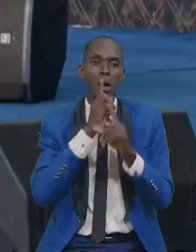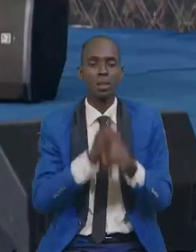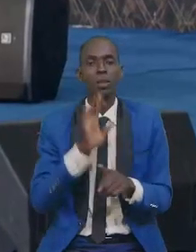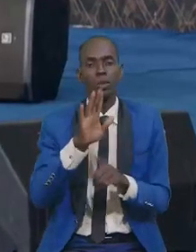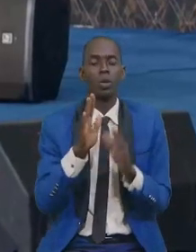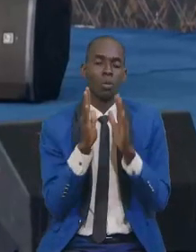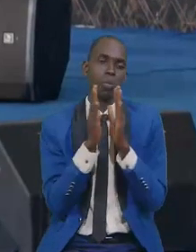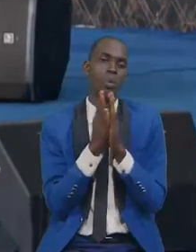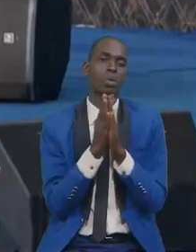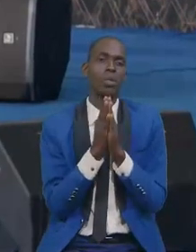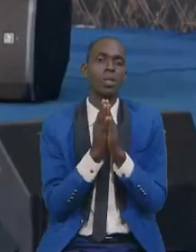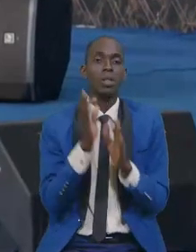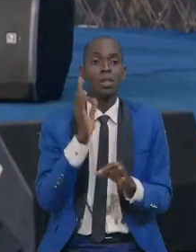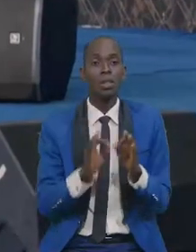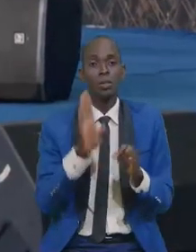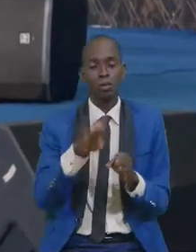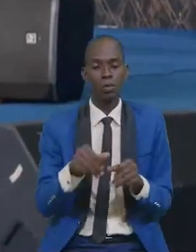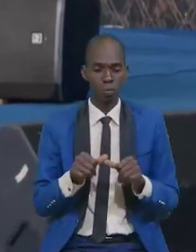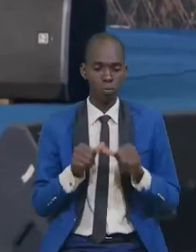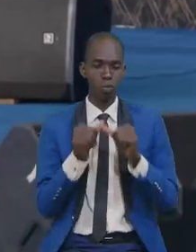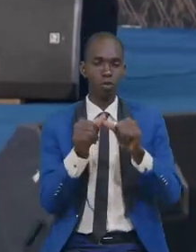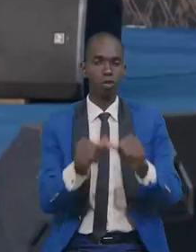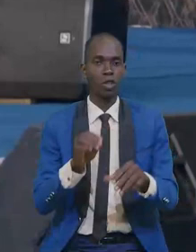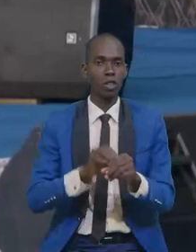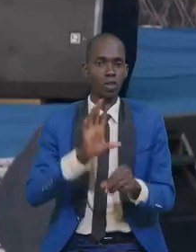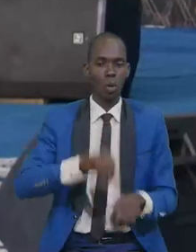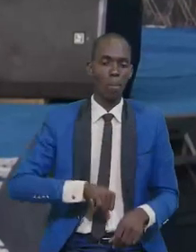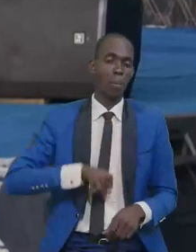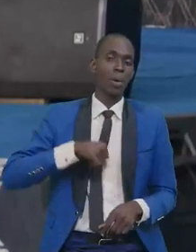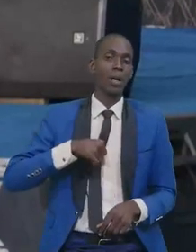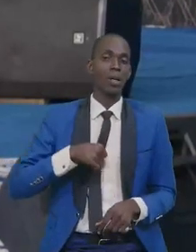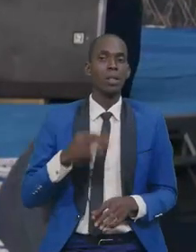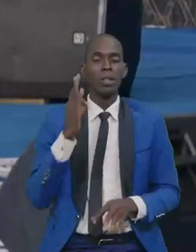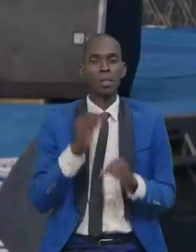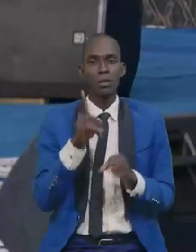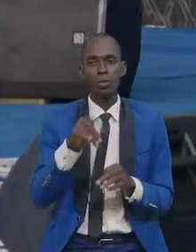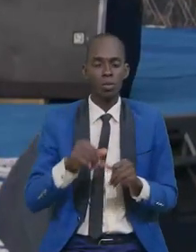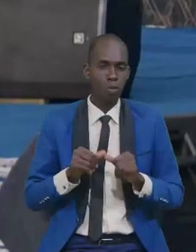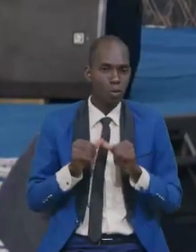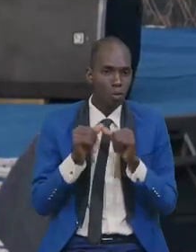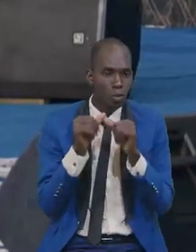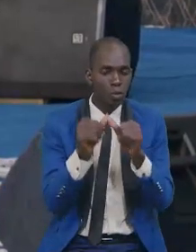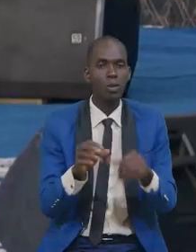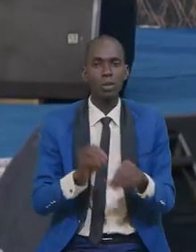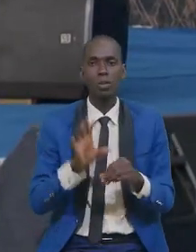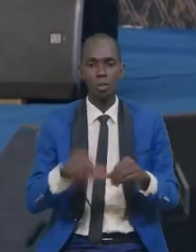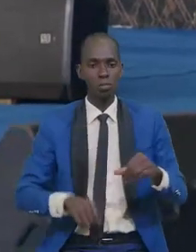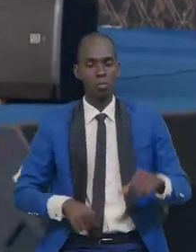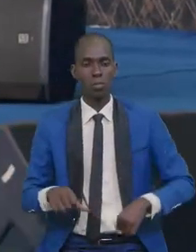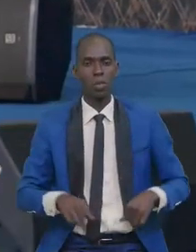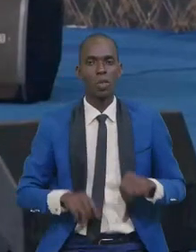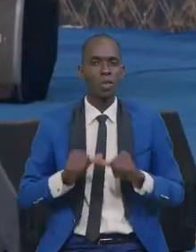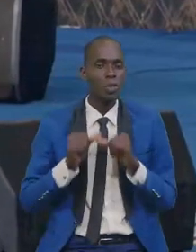ta prière. Si nous demeurons dans l'orgueil, si nous demeurons dans nos voies, si nous